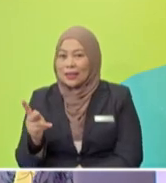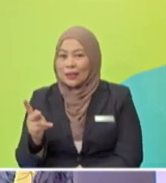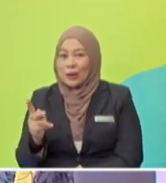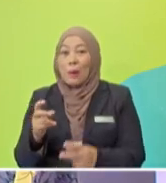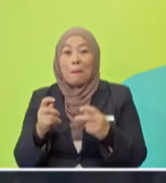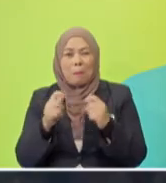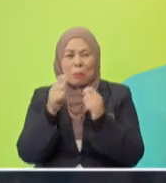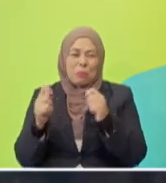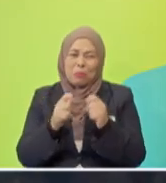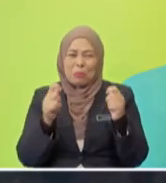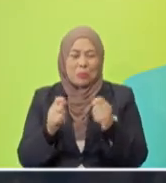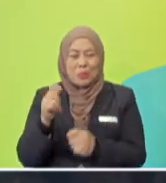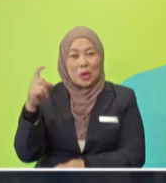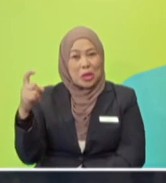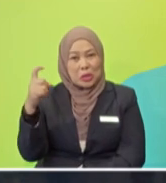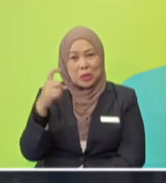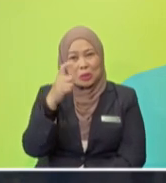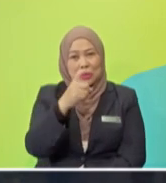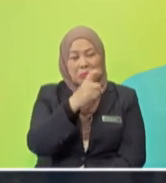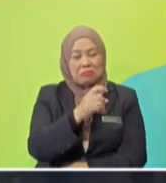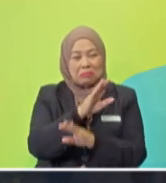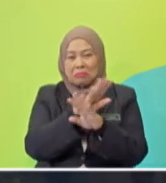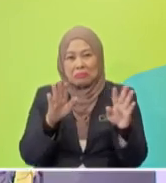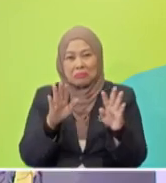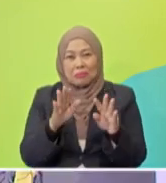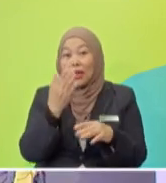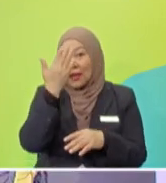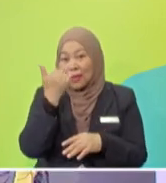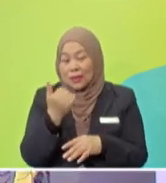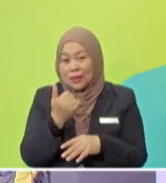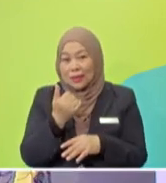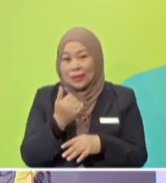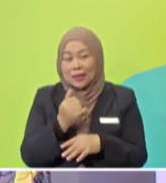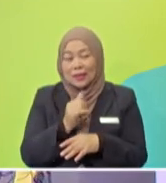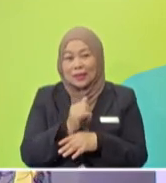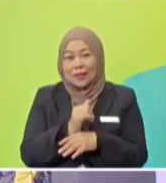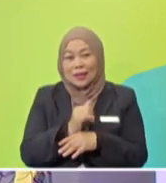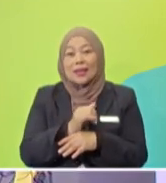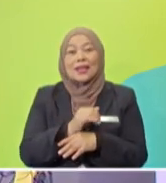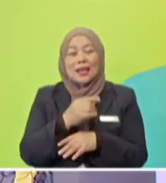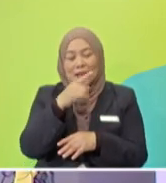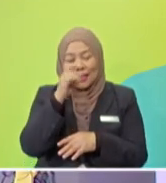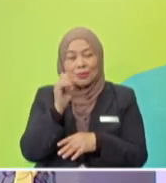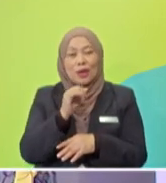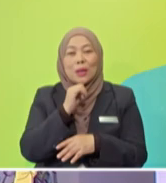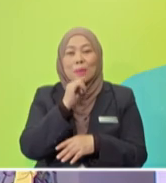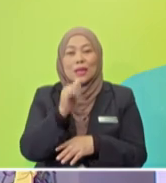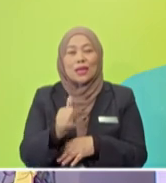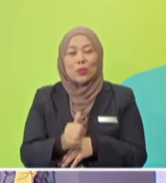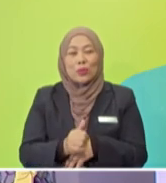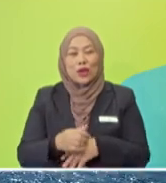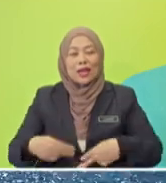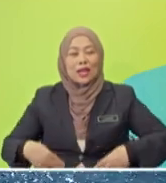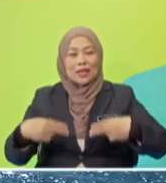bergerak ke kanan Sebab Dia tak bergerak dengan sendiri semua ciri benda hidup di bergerak dengan sendiri ini manusia kita